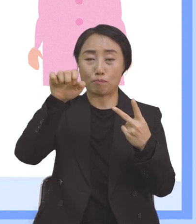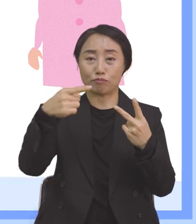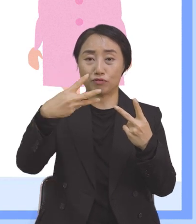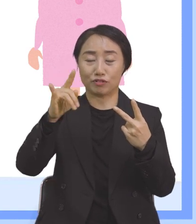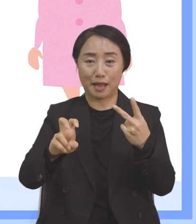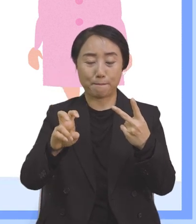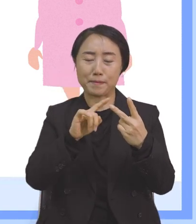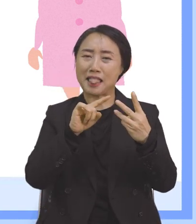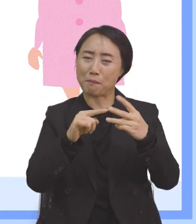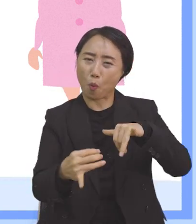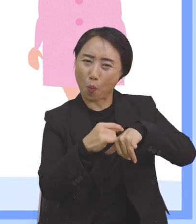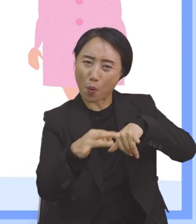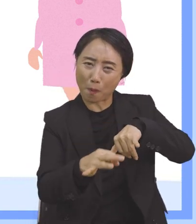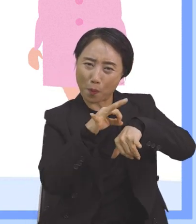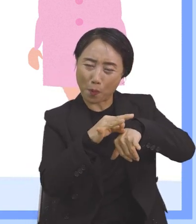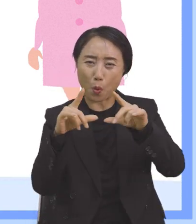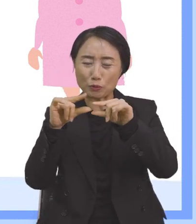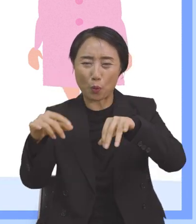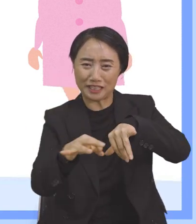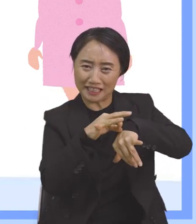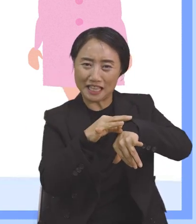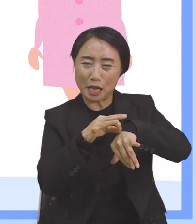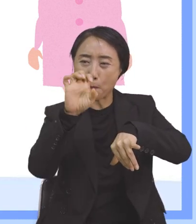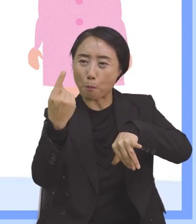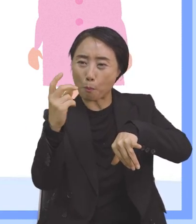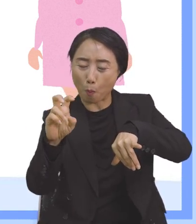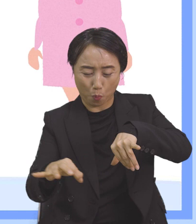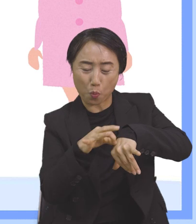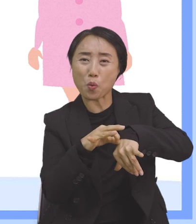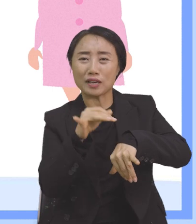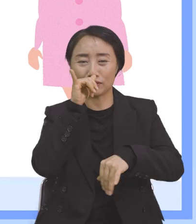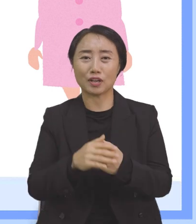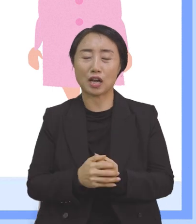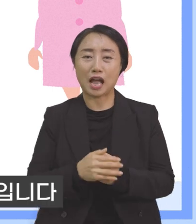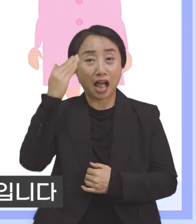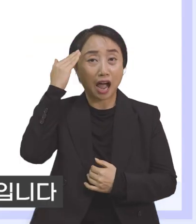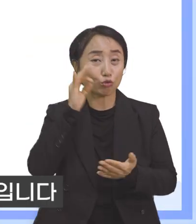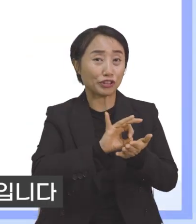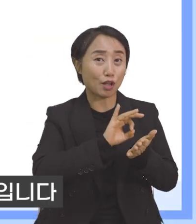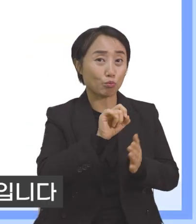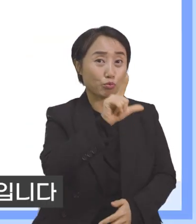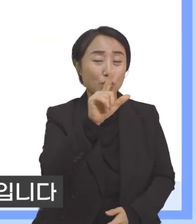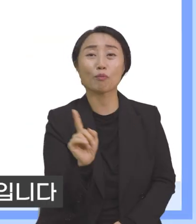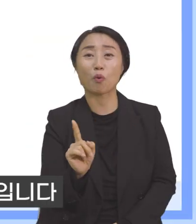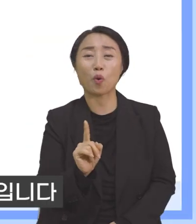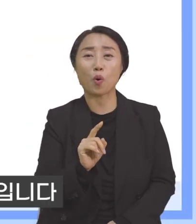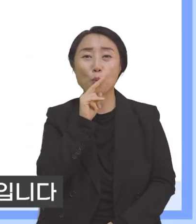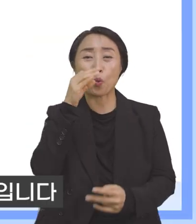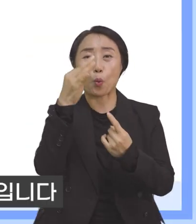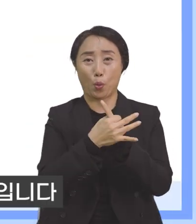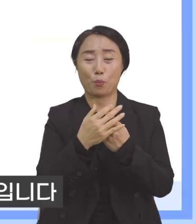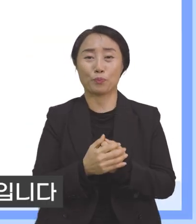다이어프램, 자궁 경부 캡, 피임용 스폰지, 피임용 폼이 있습니다. 우리나라에서 흔히 사용되는